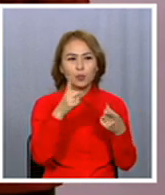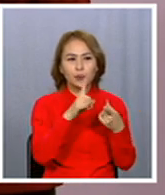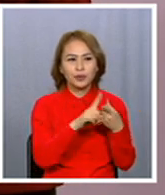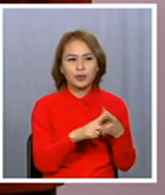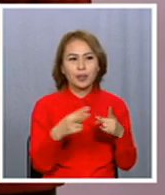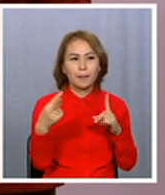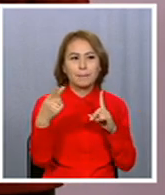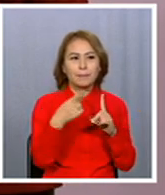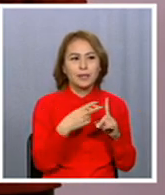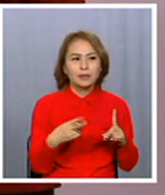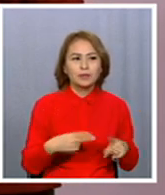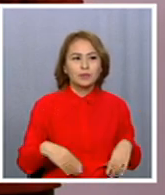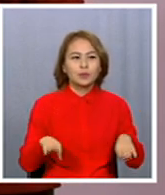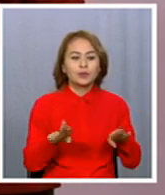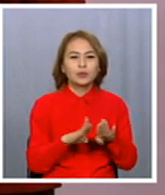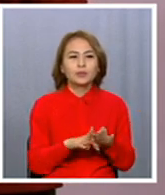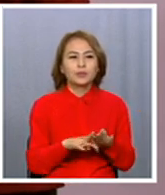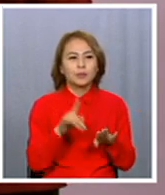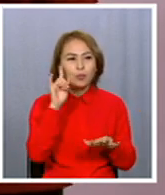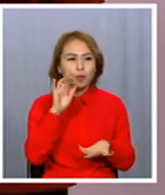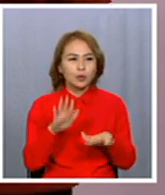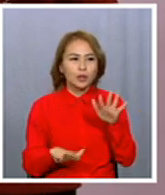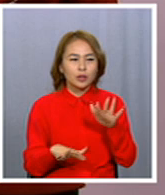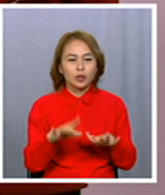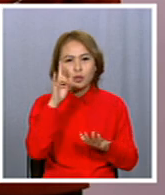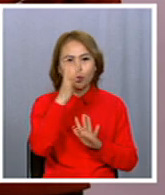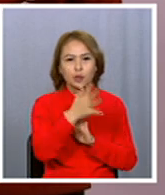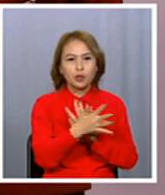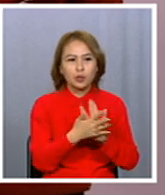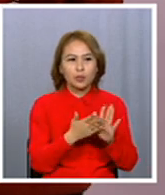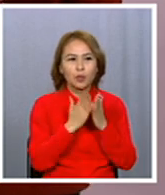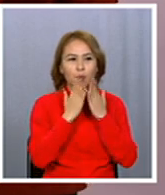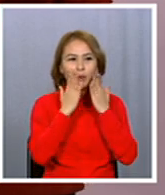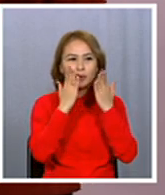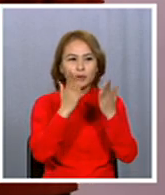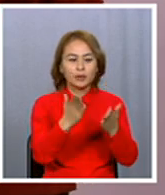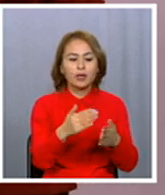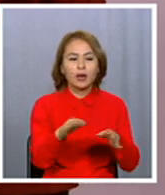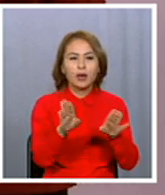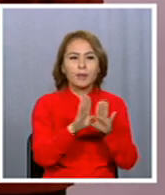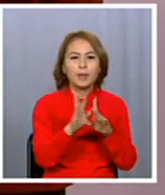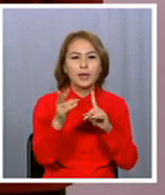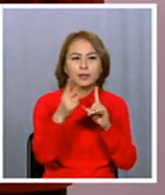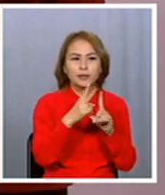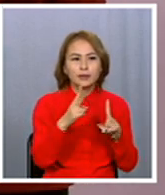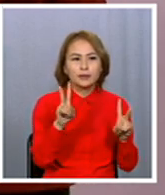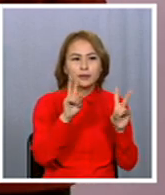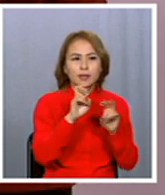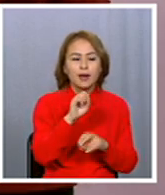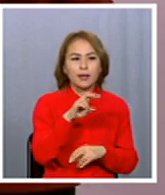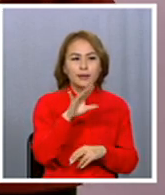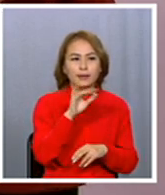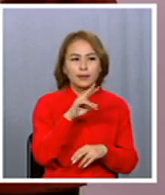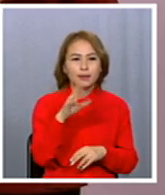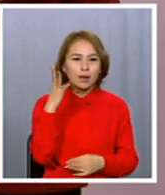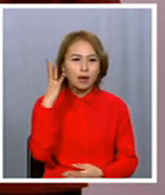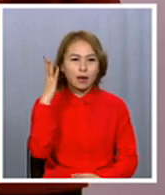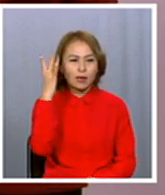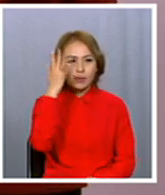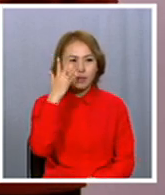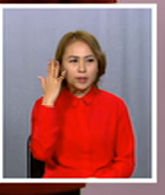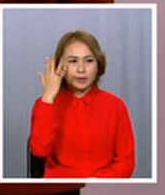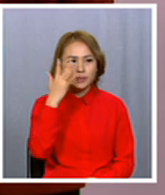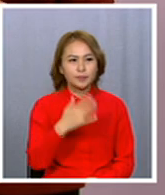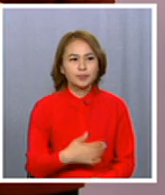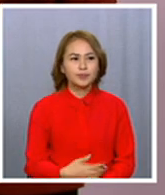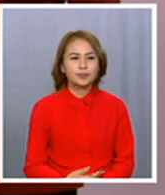мазмұнын болжаңдар. Мәтінді түсініп оқыңдар. Мәтіннің тақырыбы әділдің арманы.